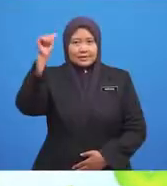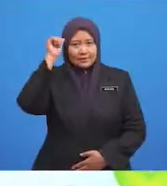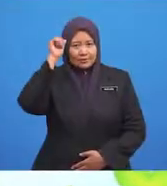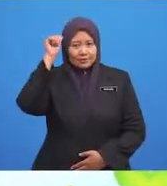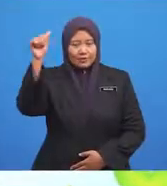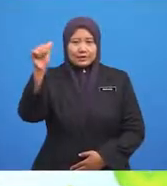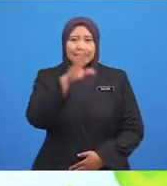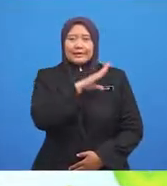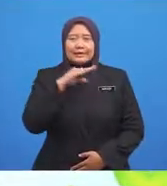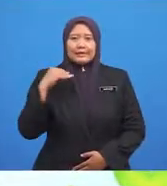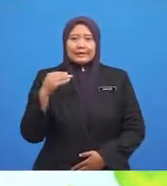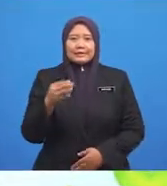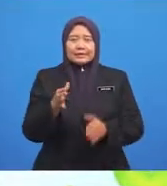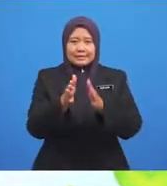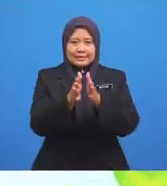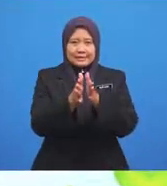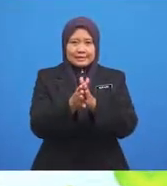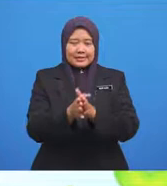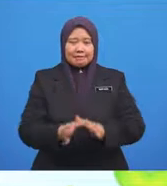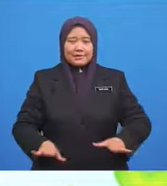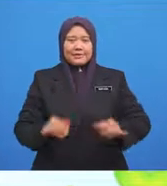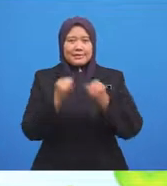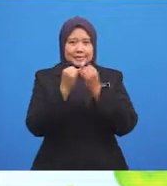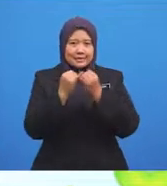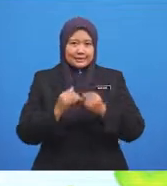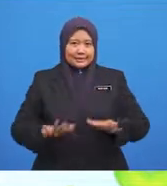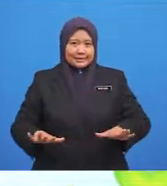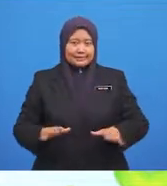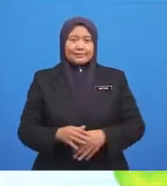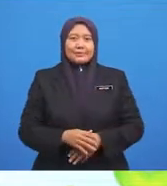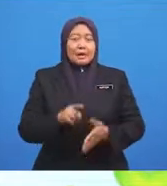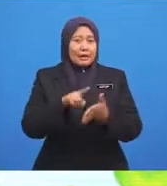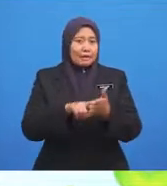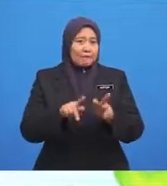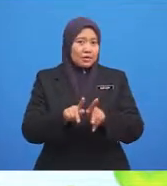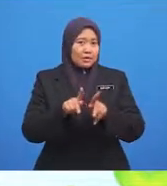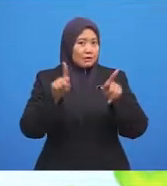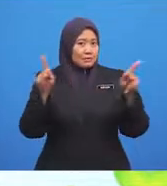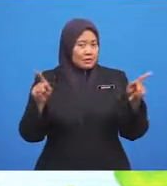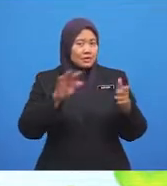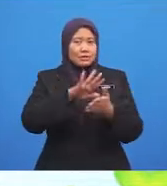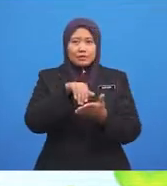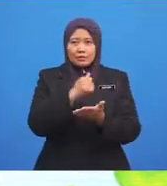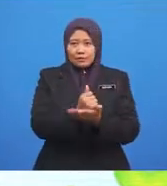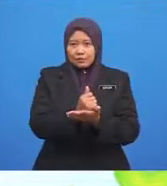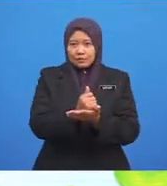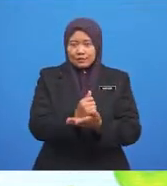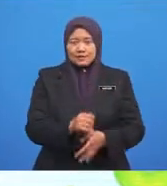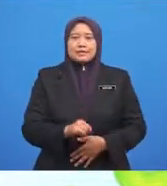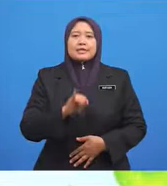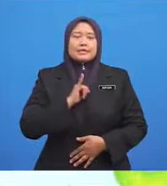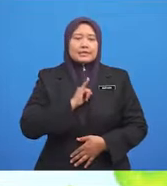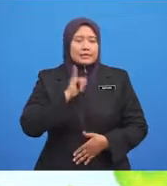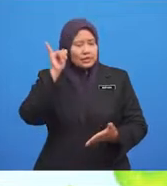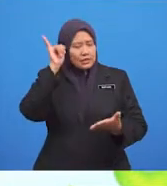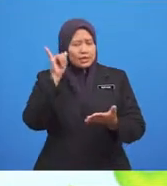Assalamualaikum dan selamat sejahtera. Apa khabar murid-murid semua? Cikgu yakin